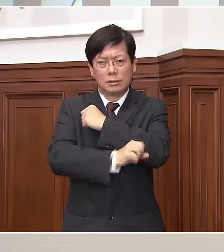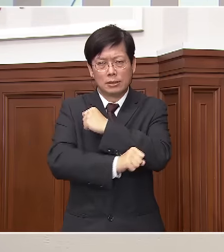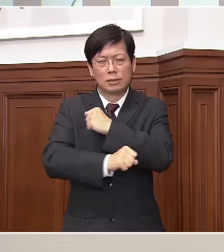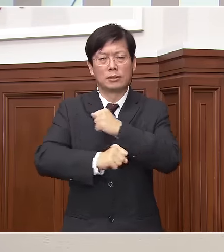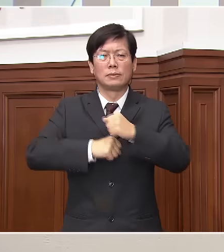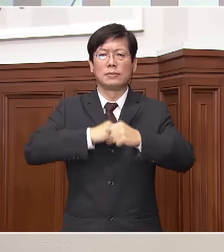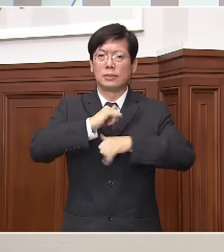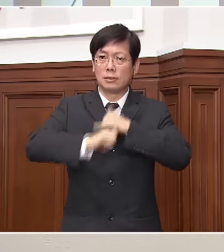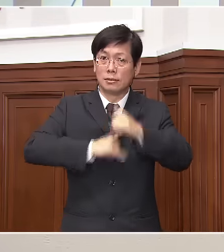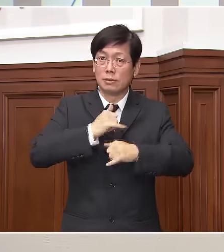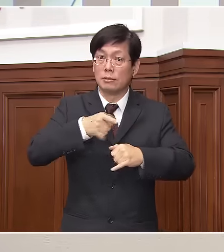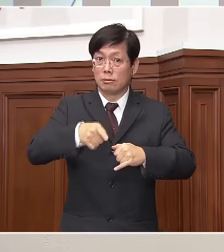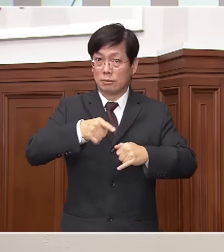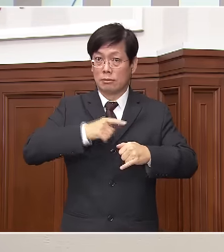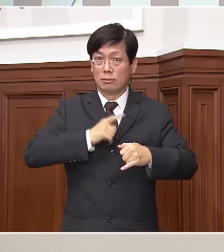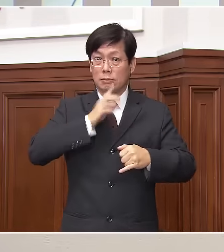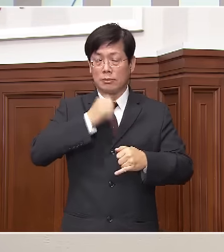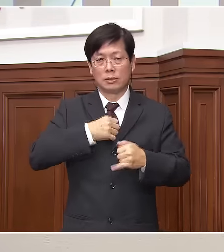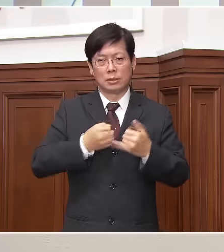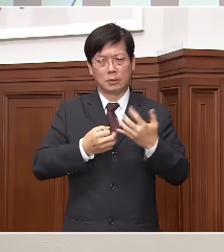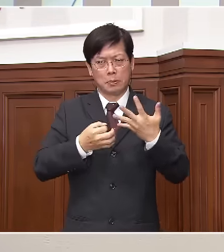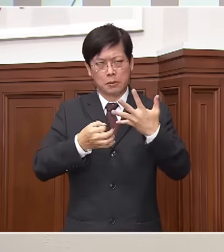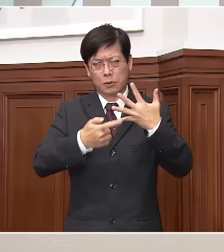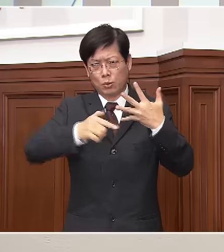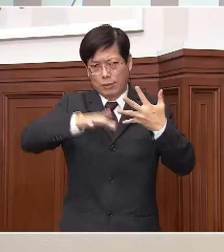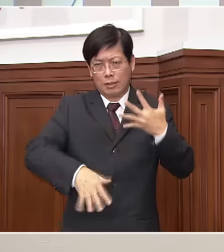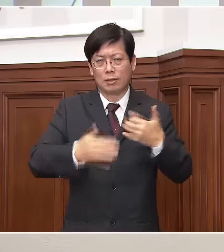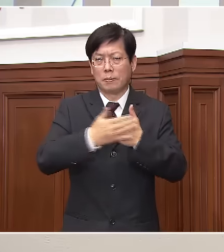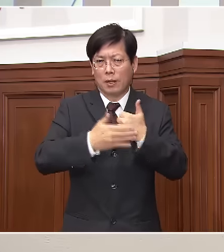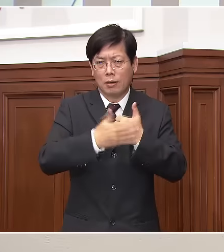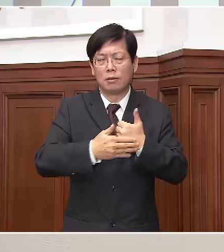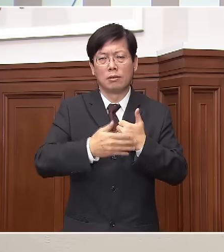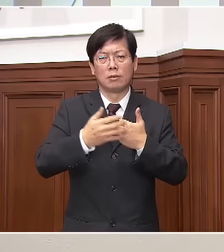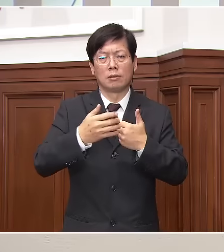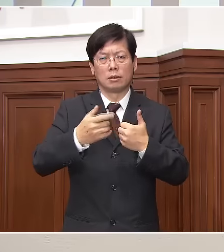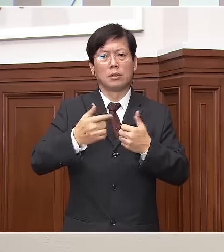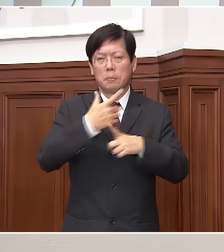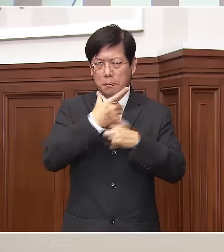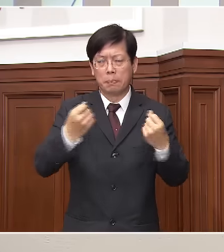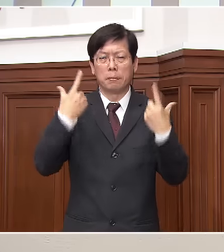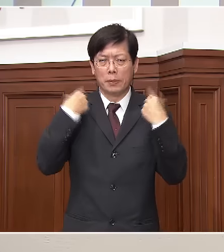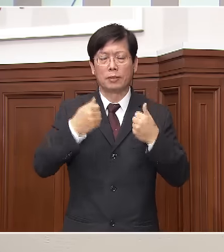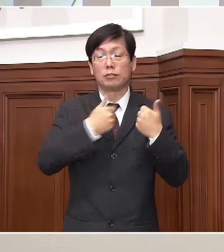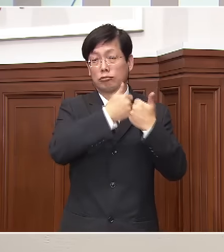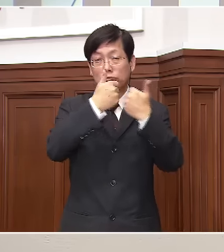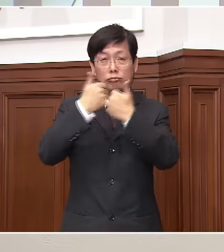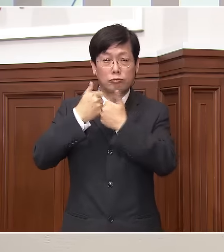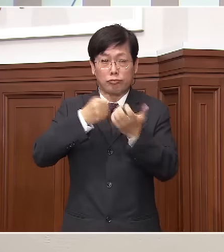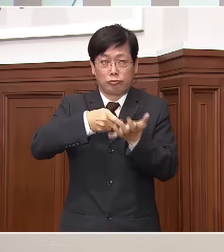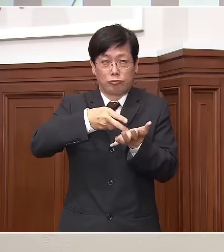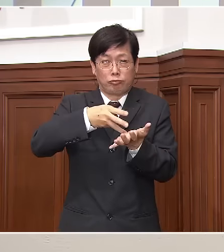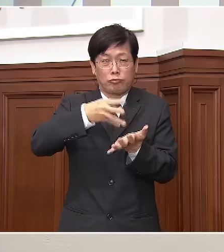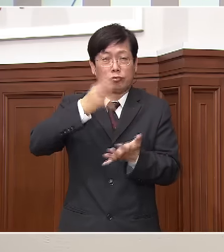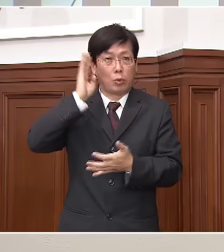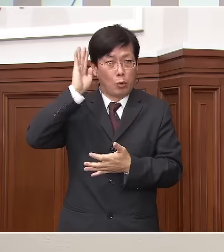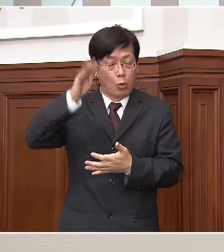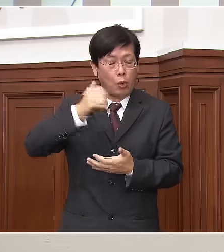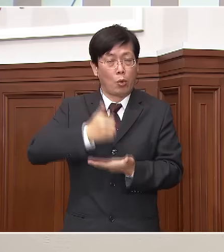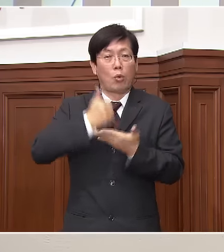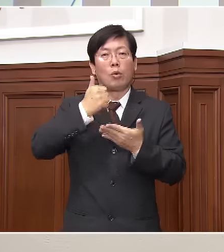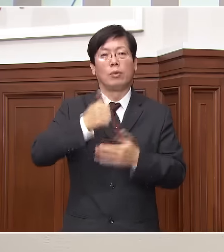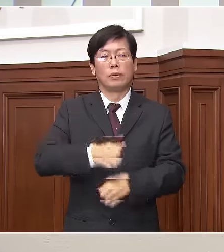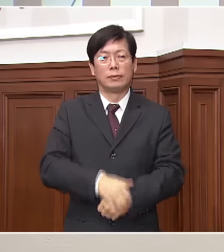老年基本生活的楼地板保障，这些都是一次次会议之后所得到的珍贵的成